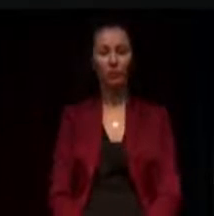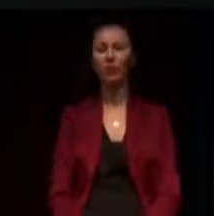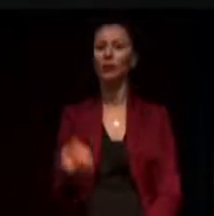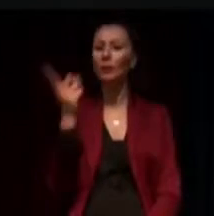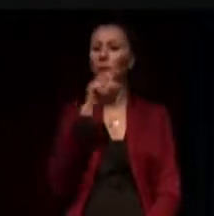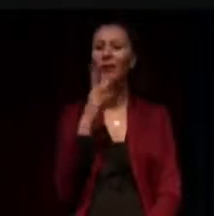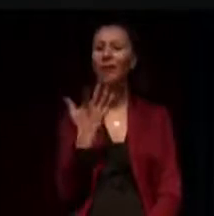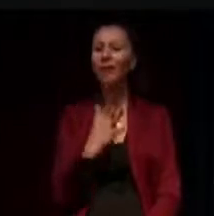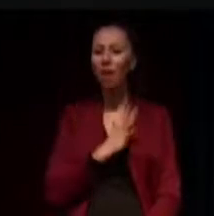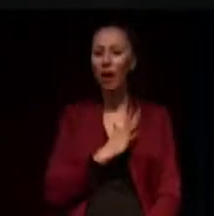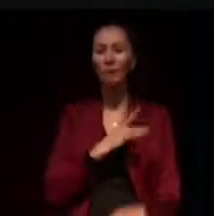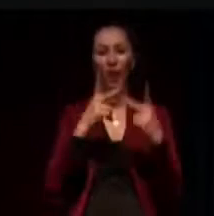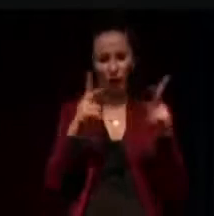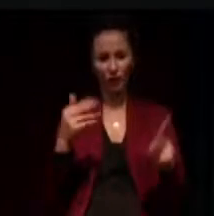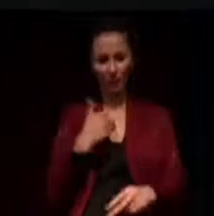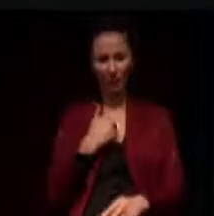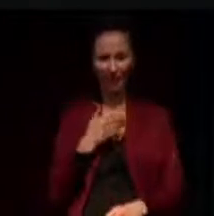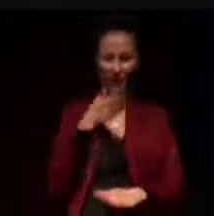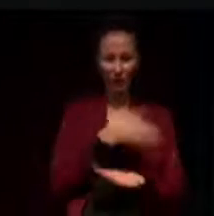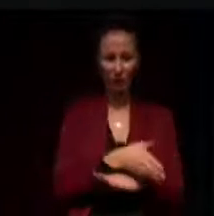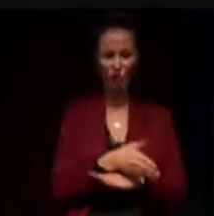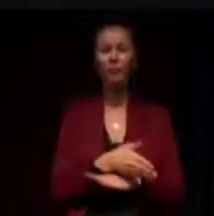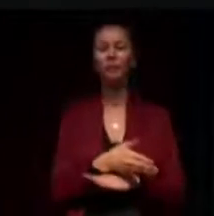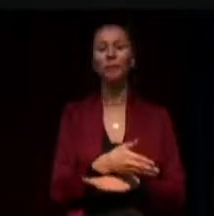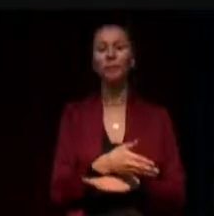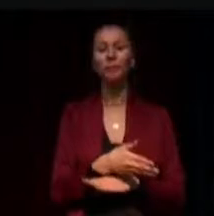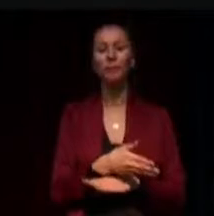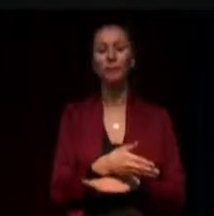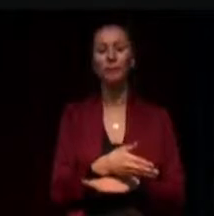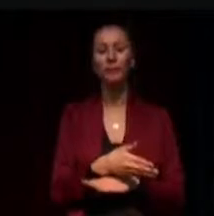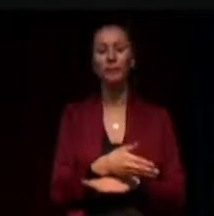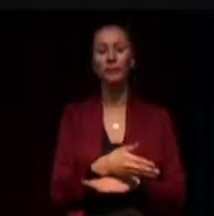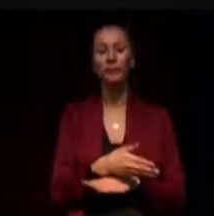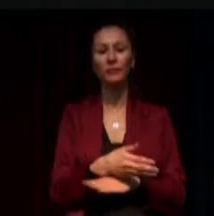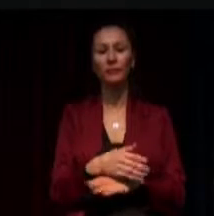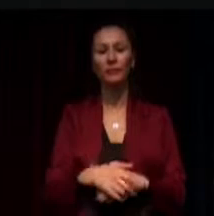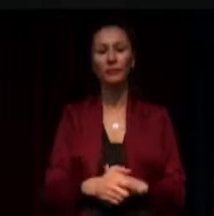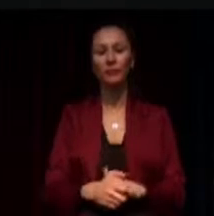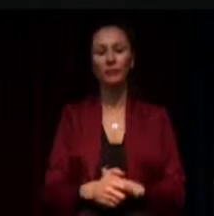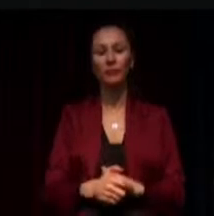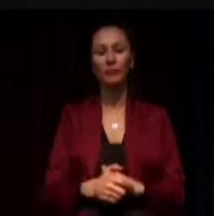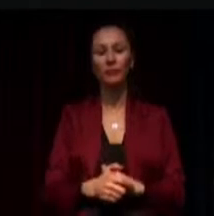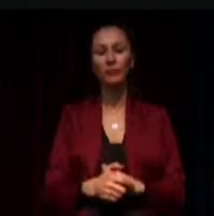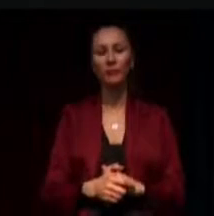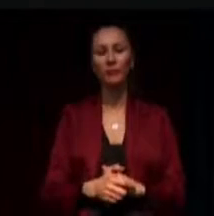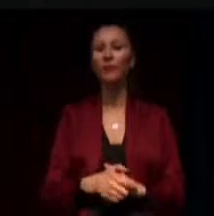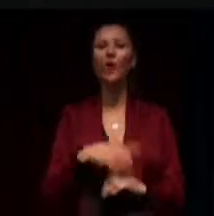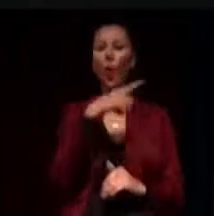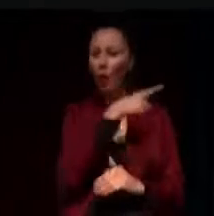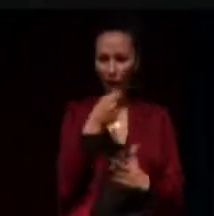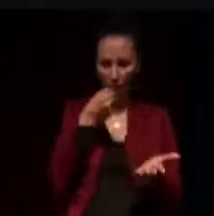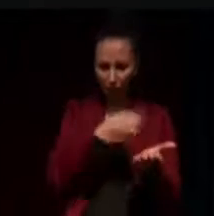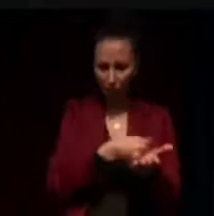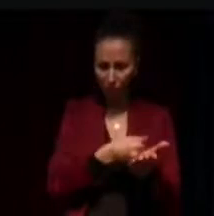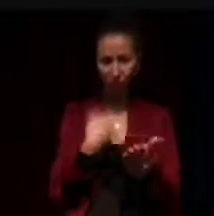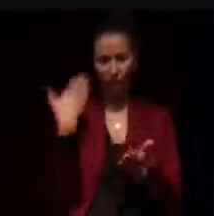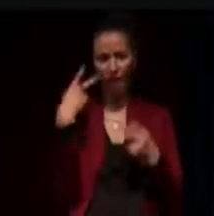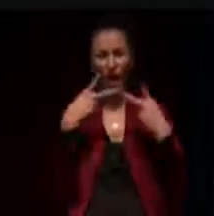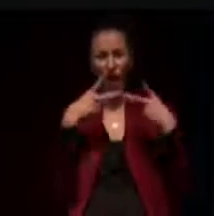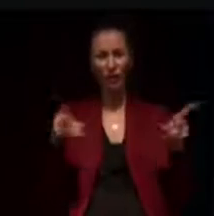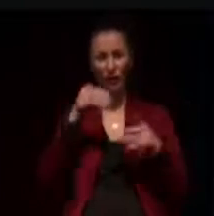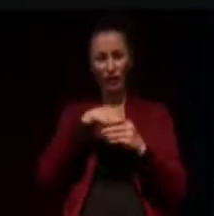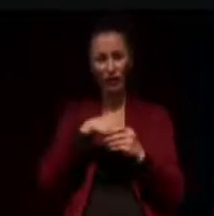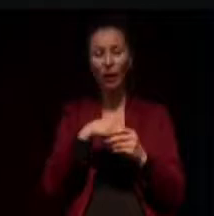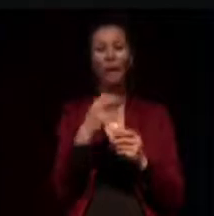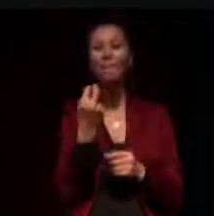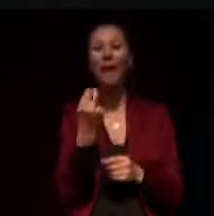Bir de ne var? Açılışında ben de hazır bulmuştum. Tıbbiyatik bertaraf tesisimiz var değerli arkadaşlar. Oraya para verdik mi? Hayır.